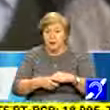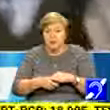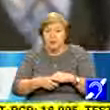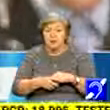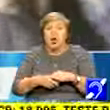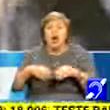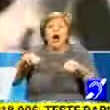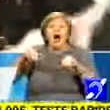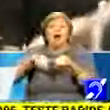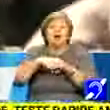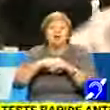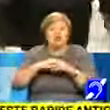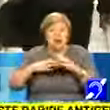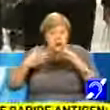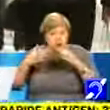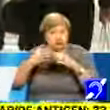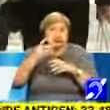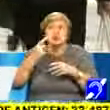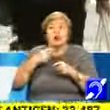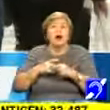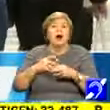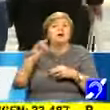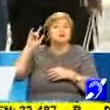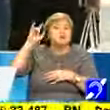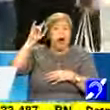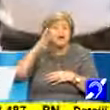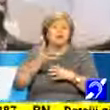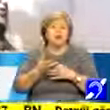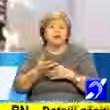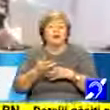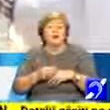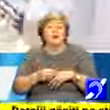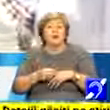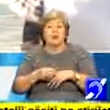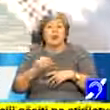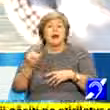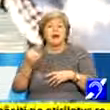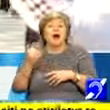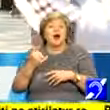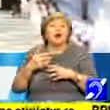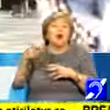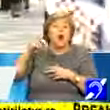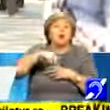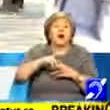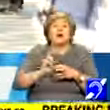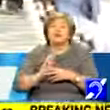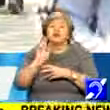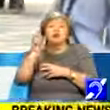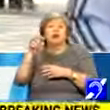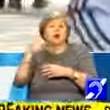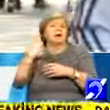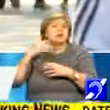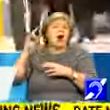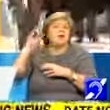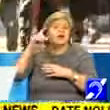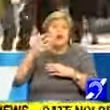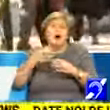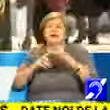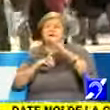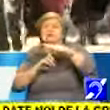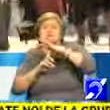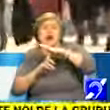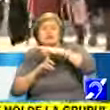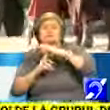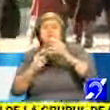personalul navigant care debarcă de la bordul navelor de navigație interioară, cât și de la bordul navelor și elicopterelor de transport persoane sau de